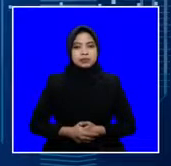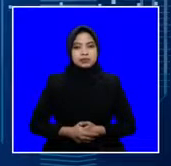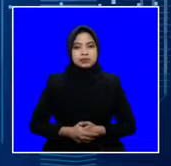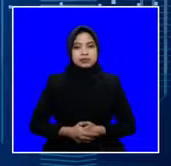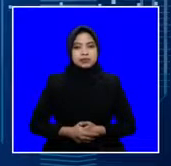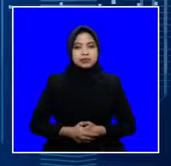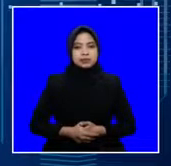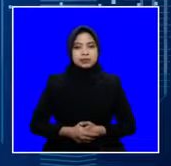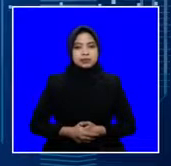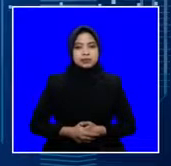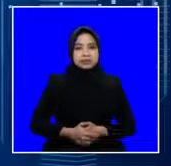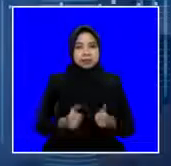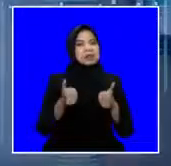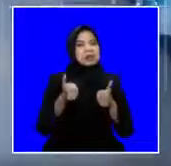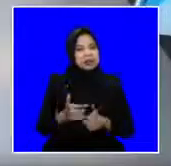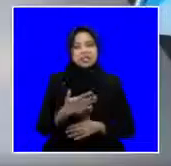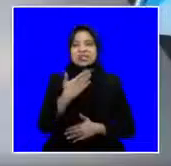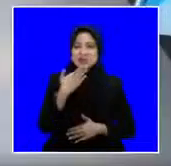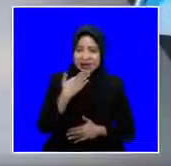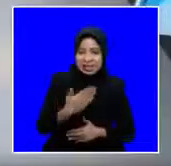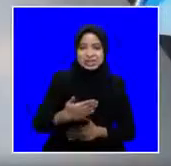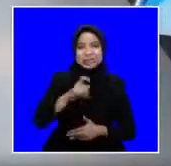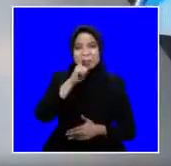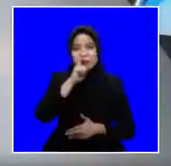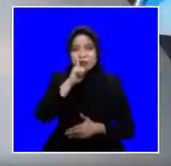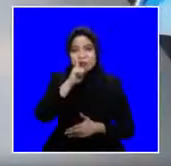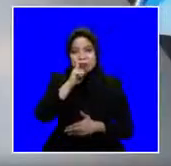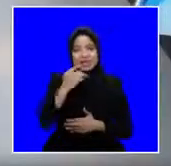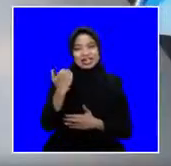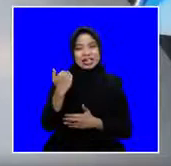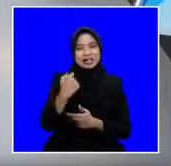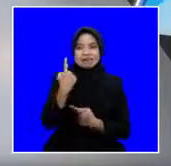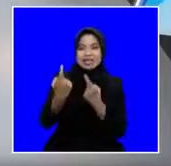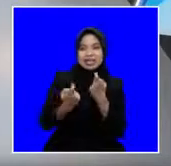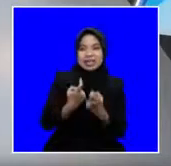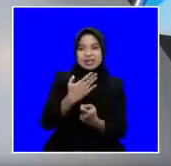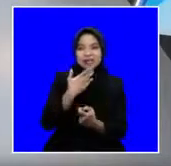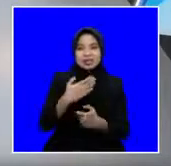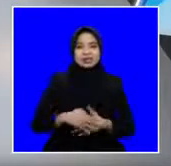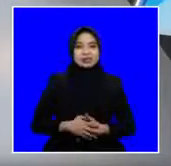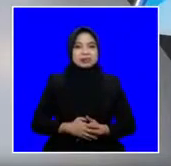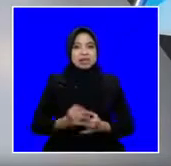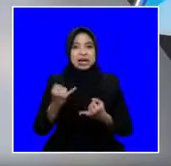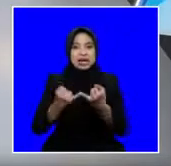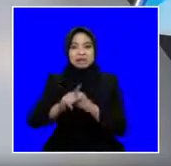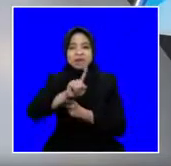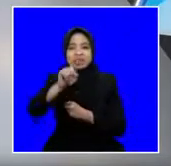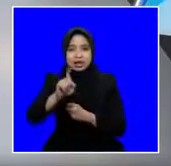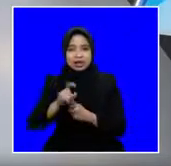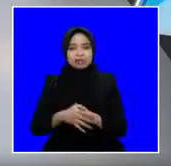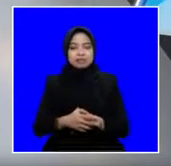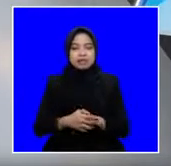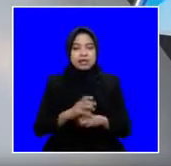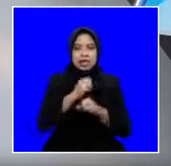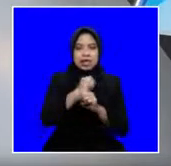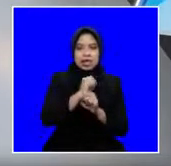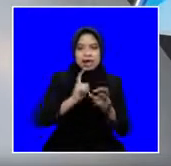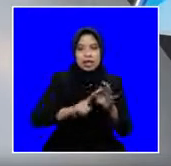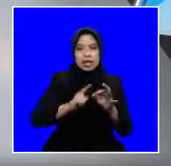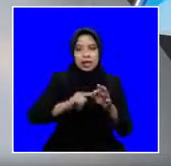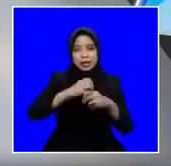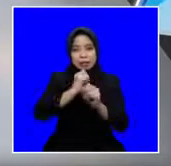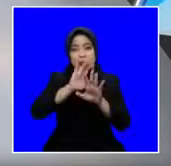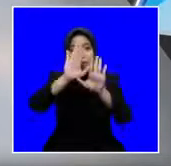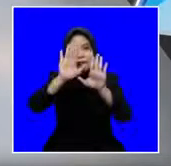kasih. Baik, terima kasih Pak atas jawaban dari pertanyaan. Nah, kalau yang ini pertanyaan terakhir Bapak-Bapak, disarikan dari beberapa